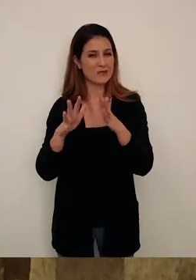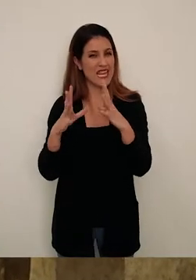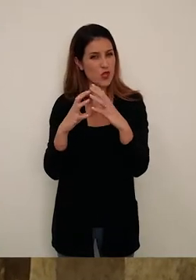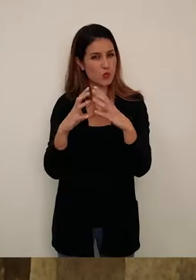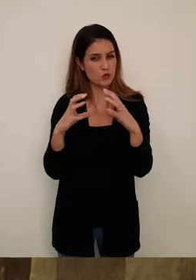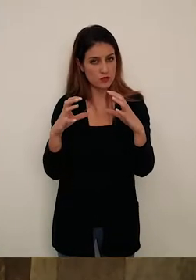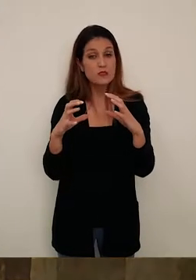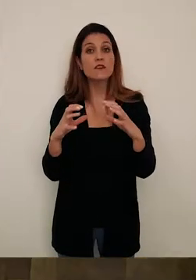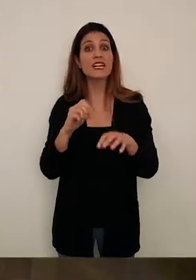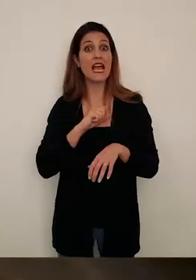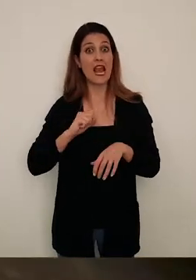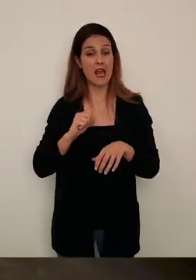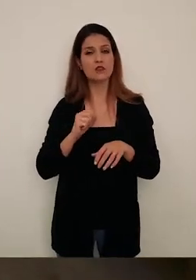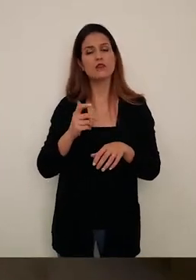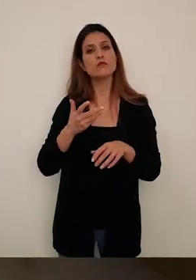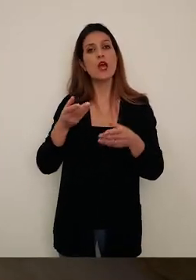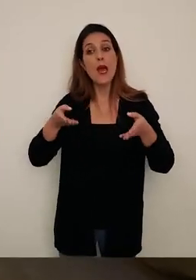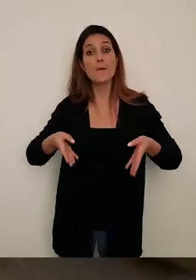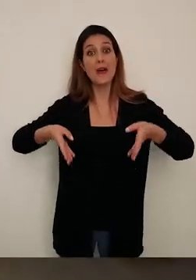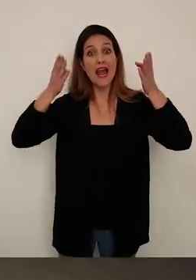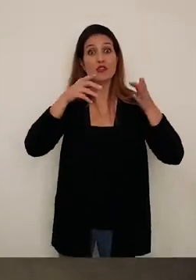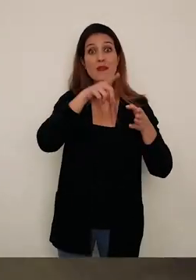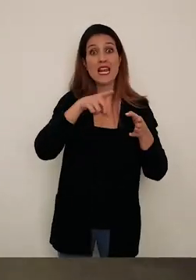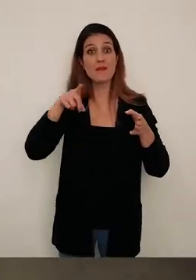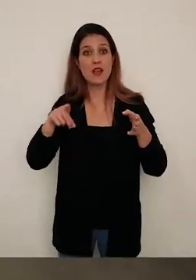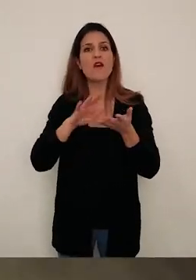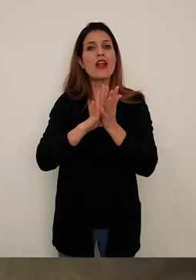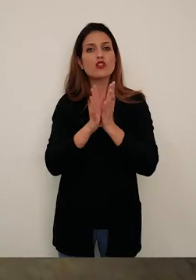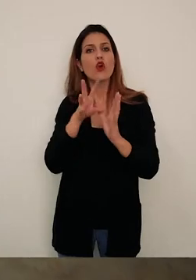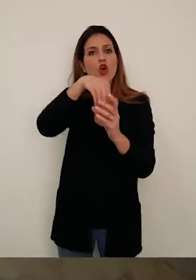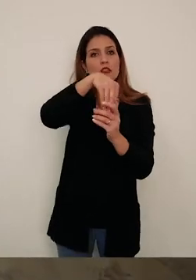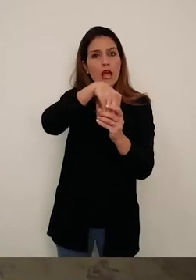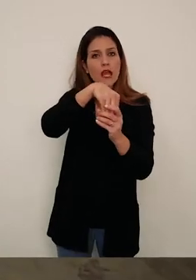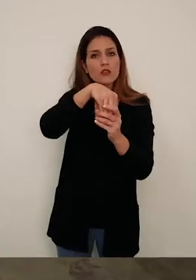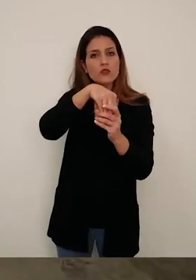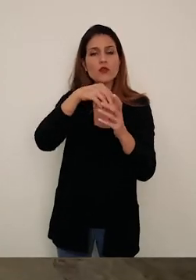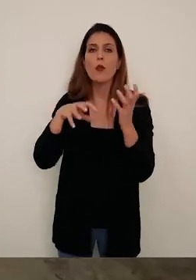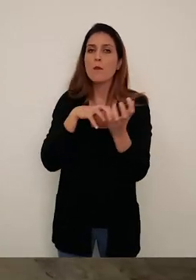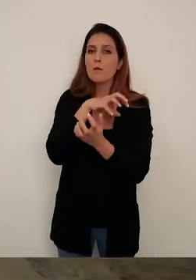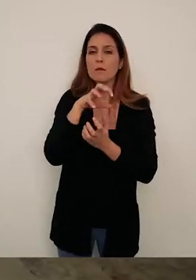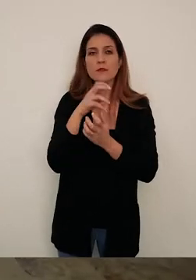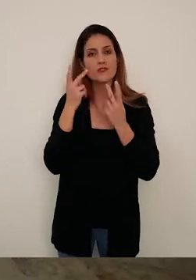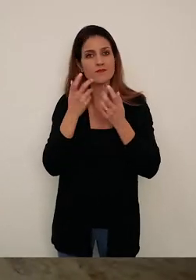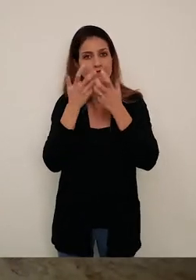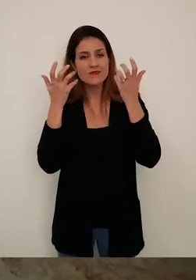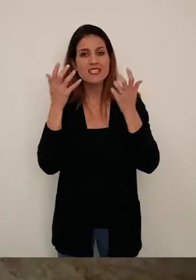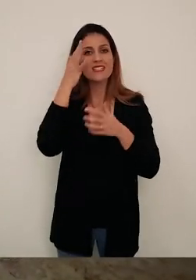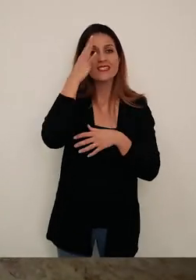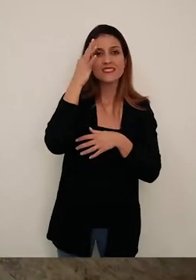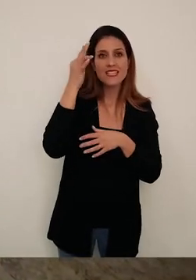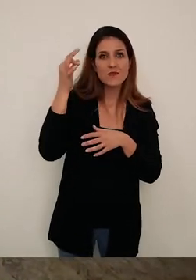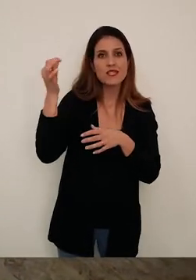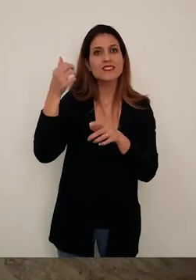Il frantoio proto-industriale di Galatone, situato all'interno del palazzo Pinelli-Pignatelli, è un misto di sapienza e di